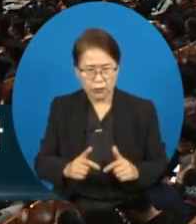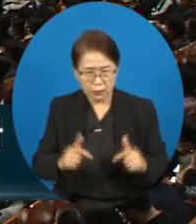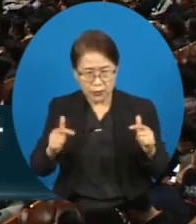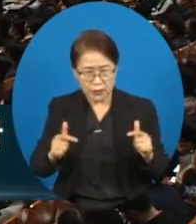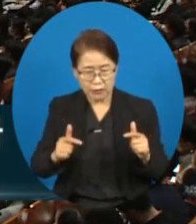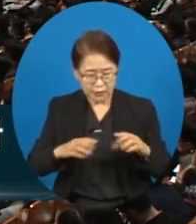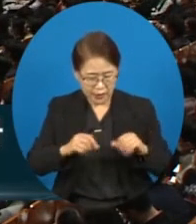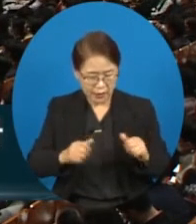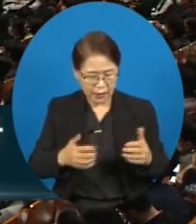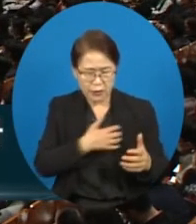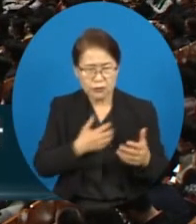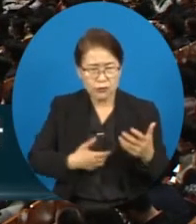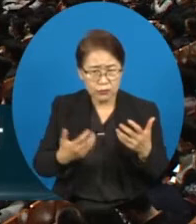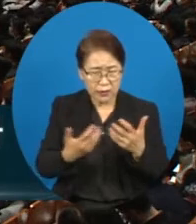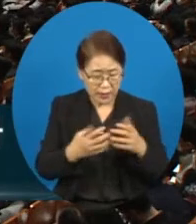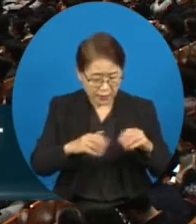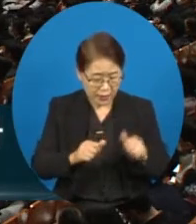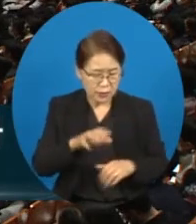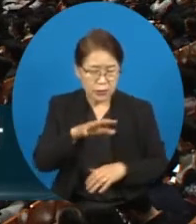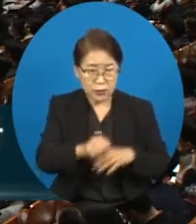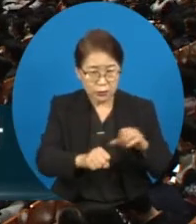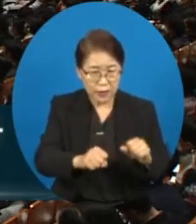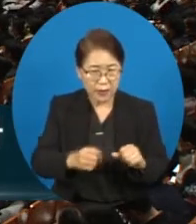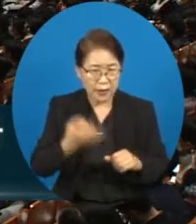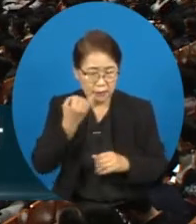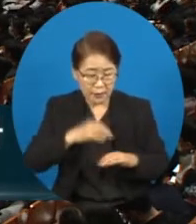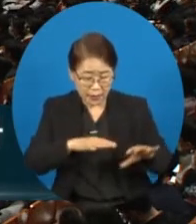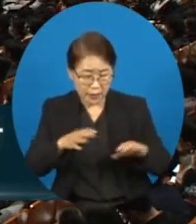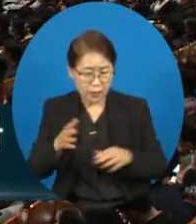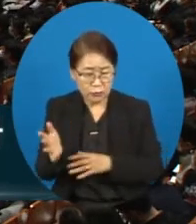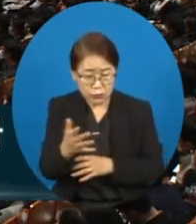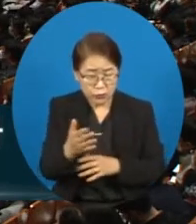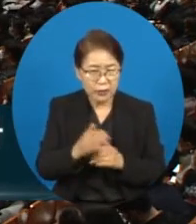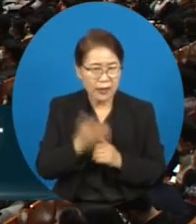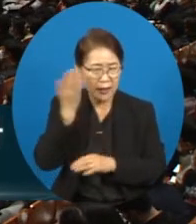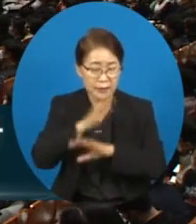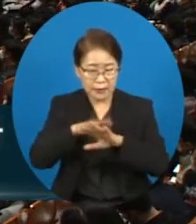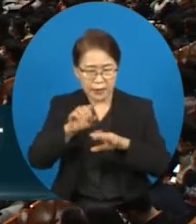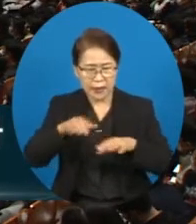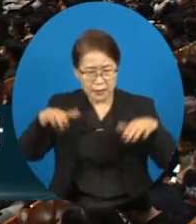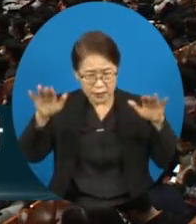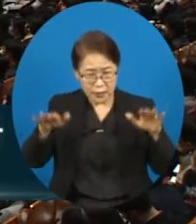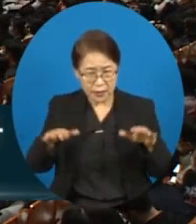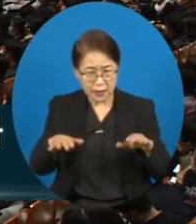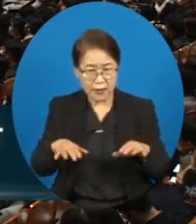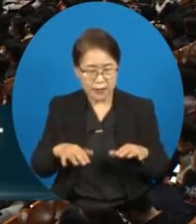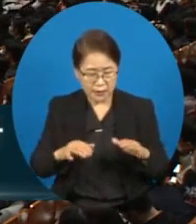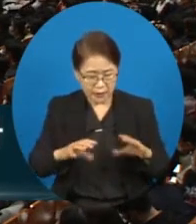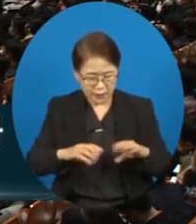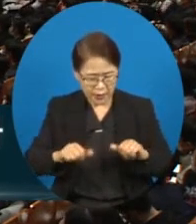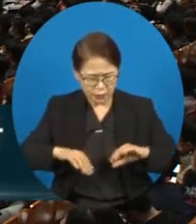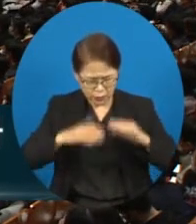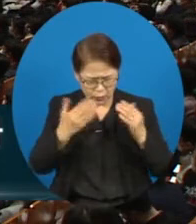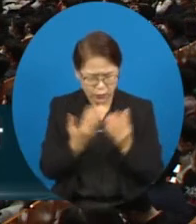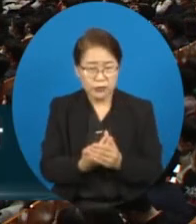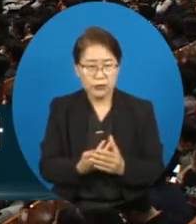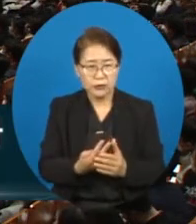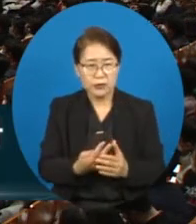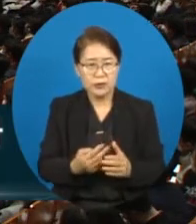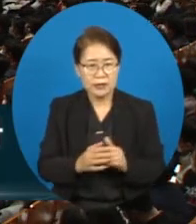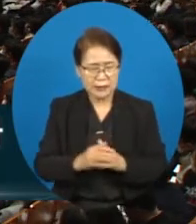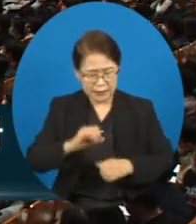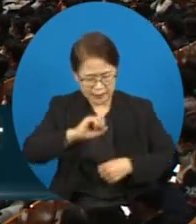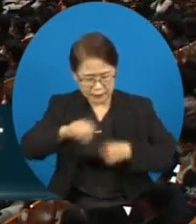충만하라. 땅을 정복하라. 바다의 물고기와 하늘의 새와 땅에 움직이는 모든 생물을